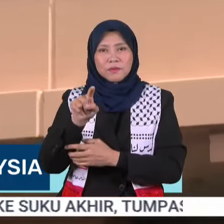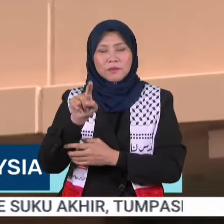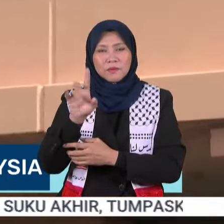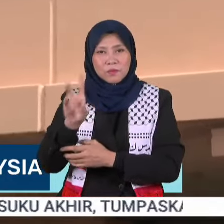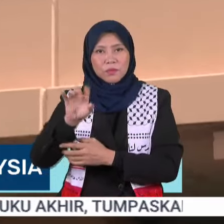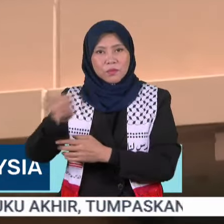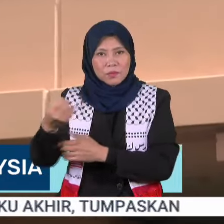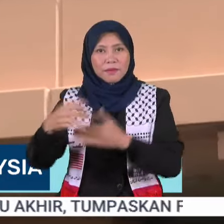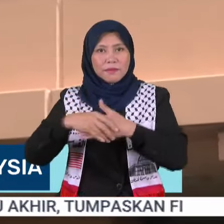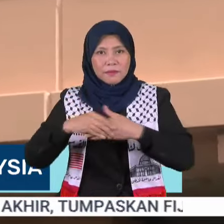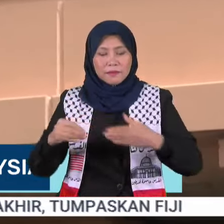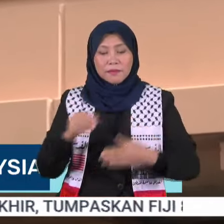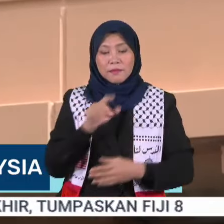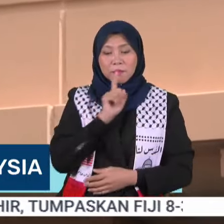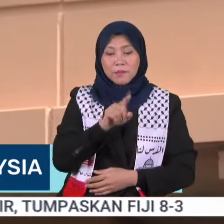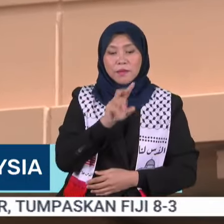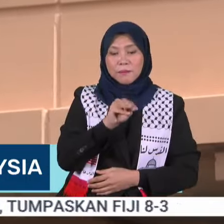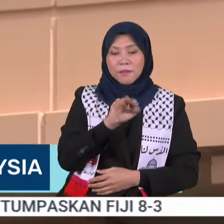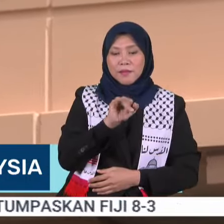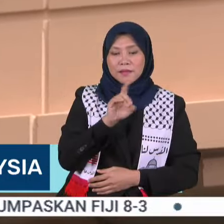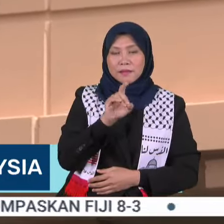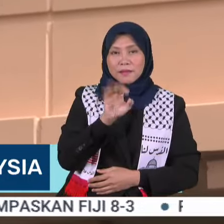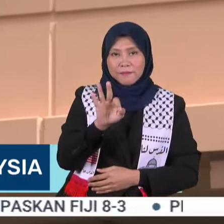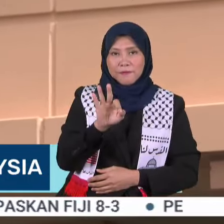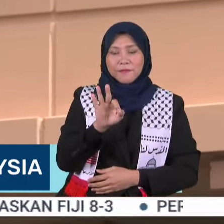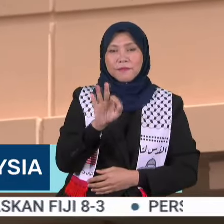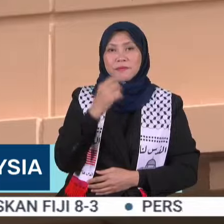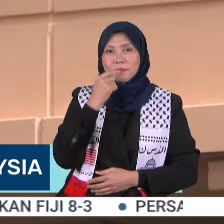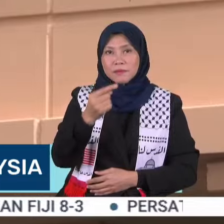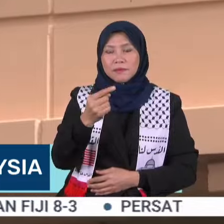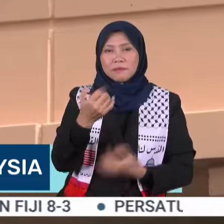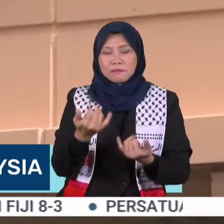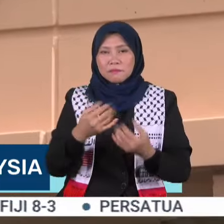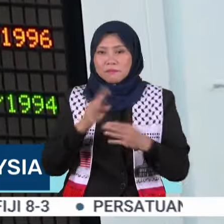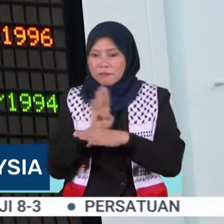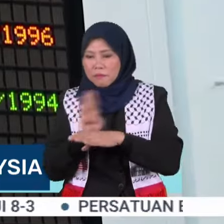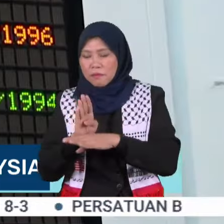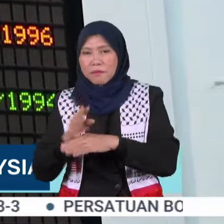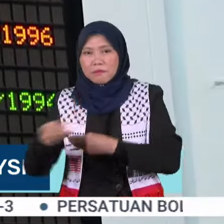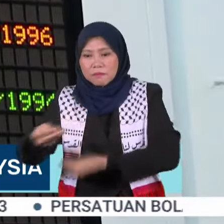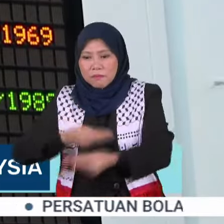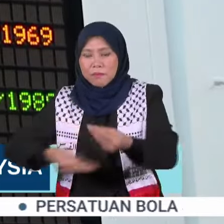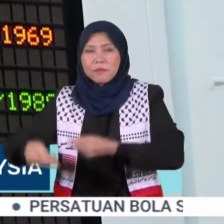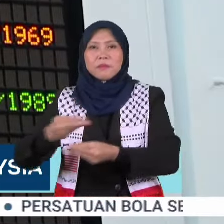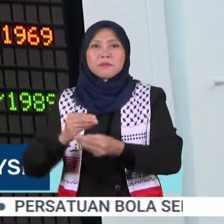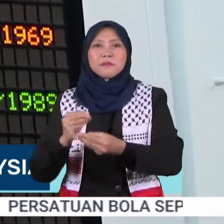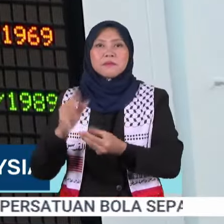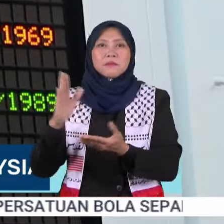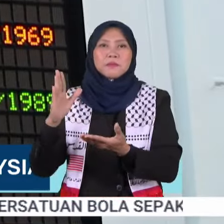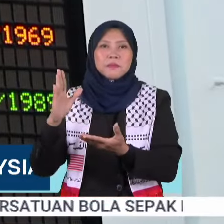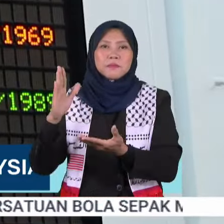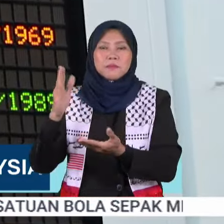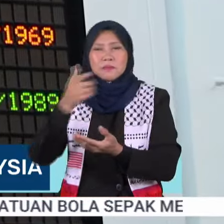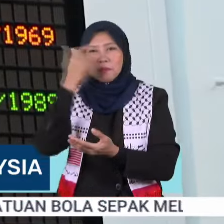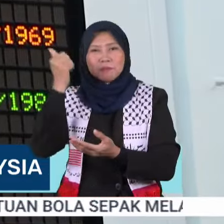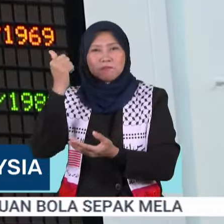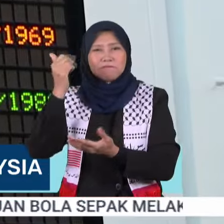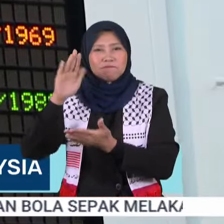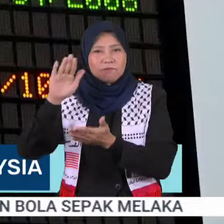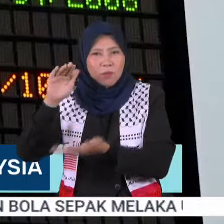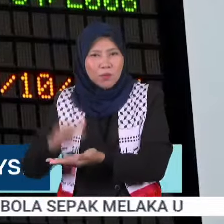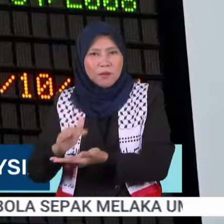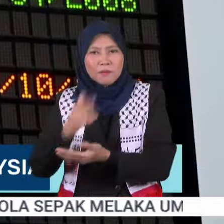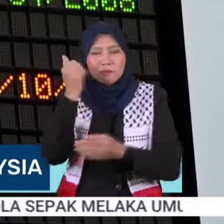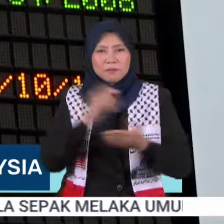RM267.7 juta. Menurut MIDF Research, minggu dagangan yang singkat sempena cuti Taipusa menyaksikan jualan bersih pelabur